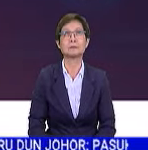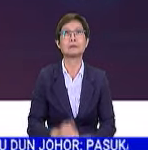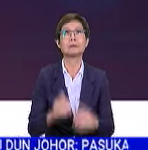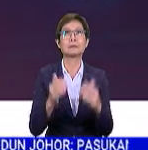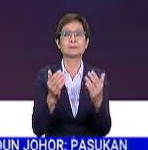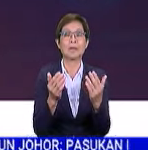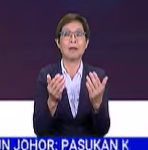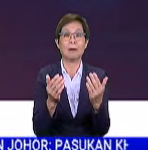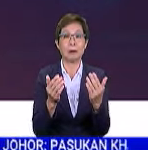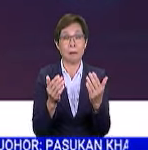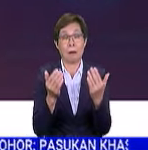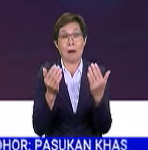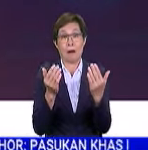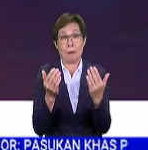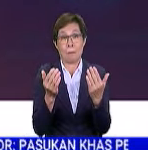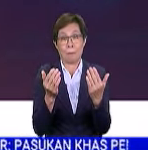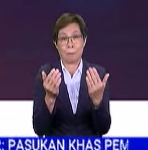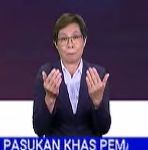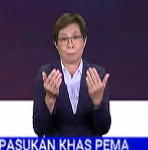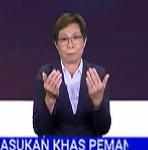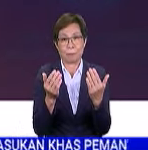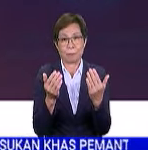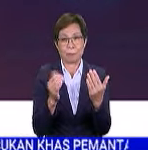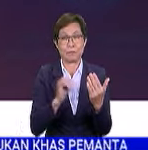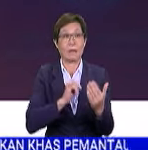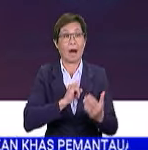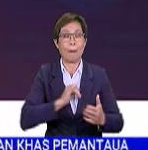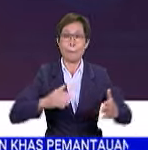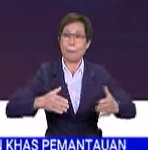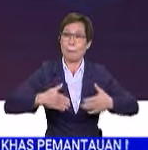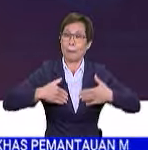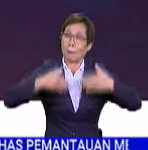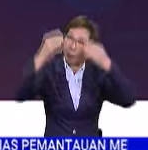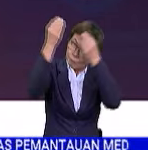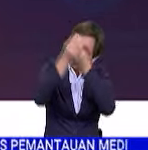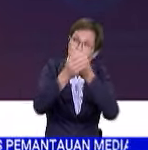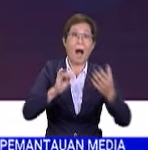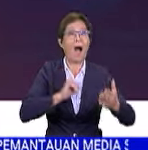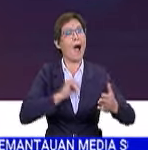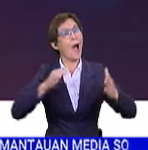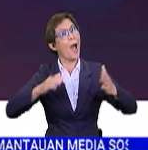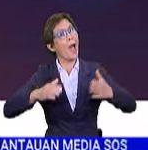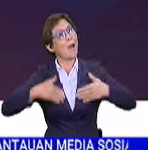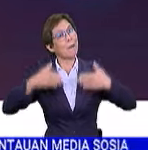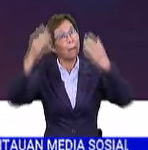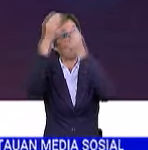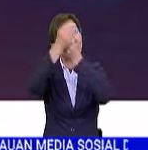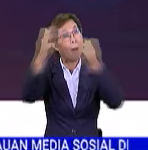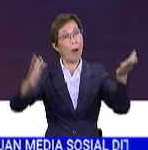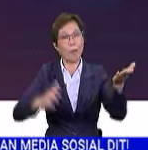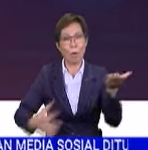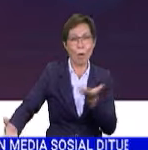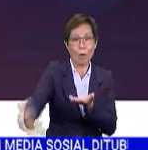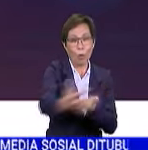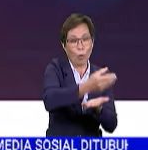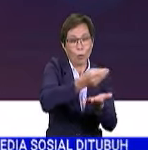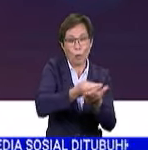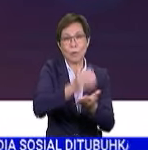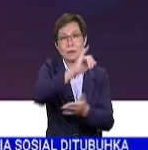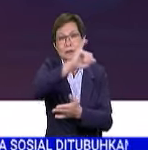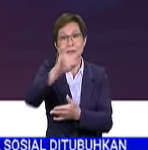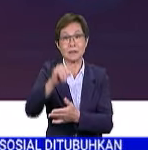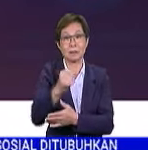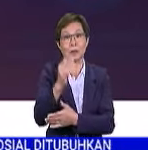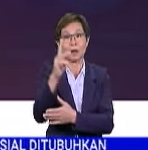Alhamdulillah, sukacita saya umumkan di sini bahawa kutipan hasil Jabatan